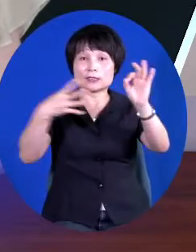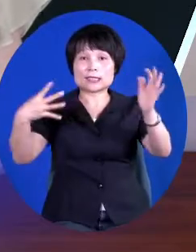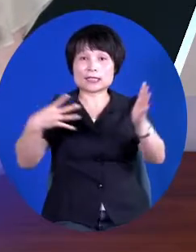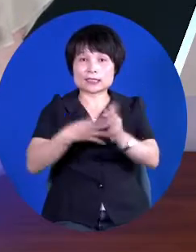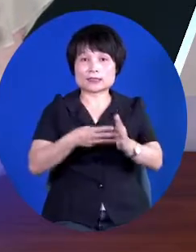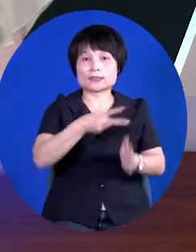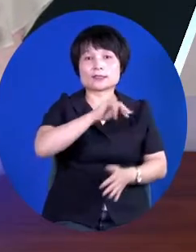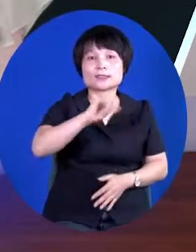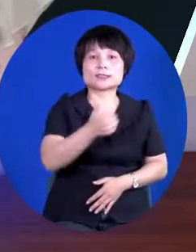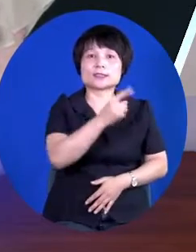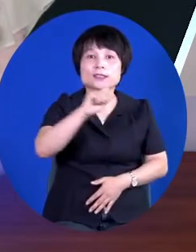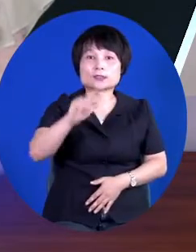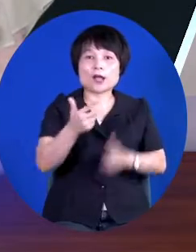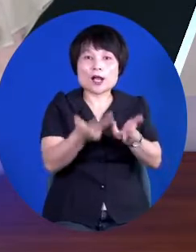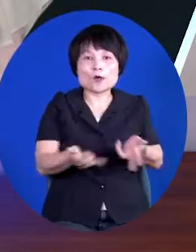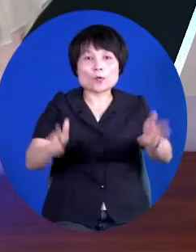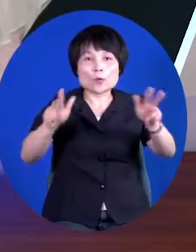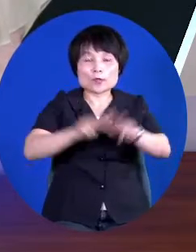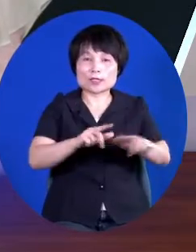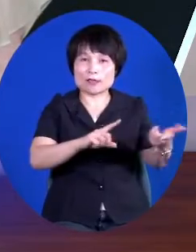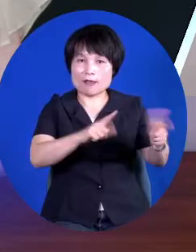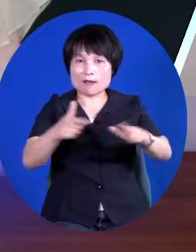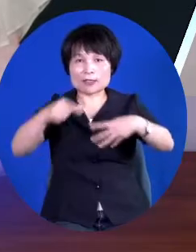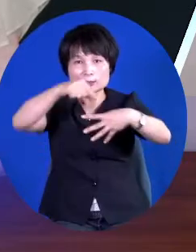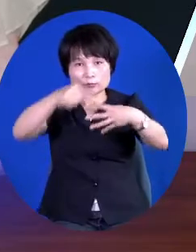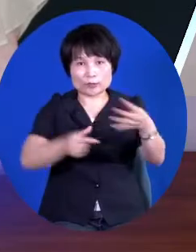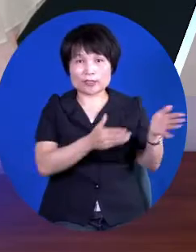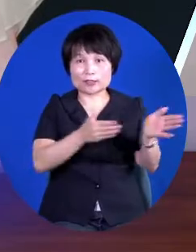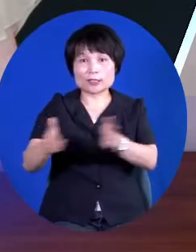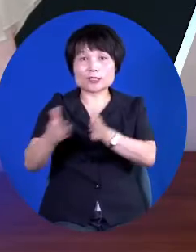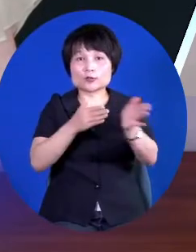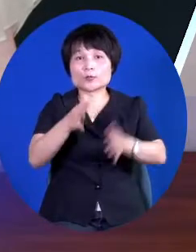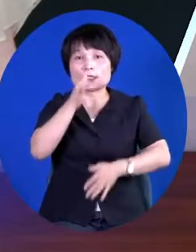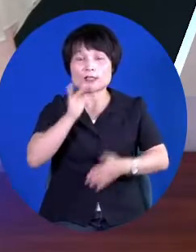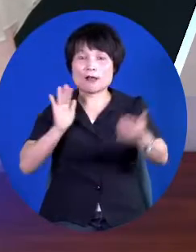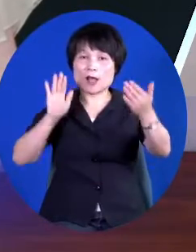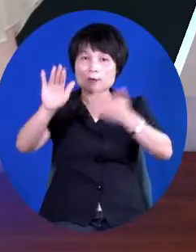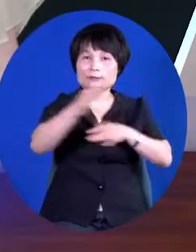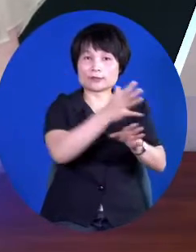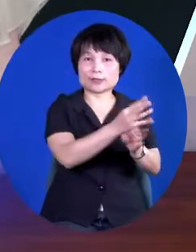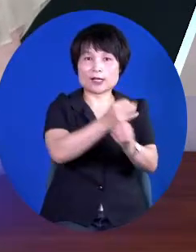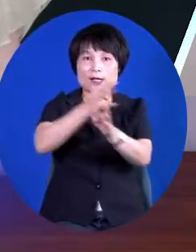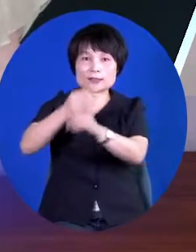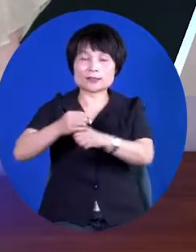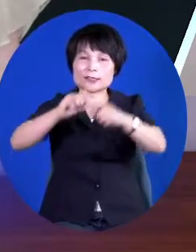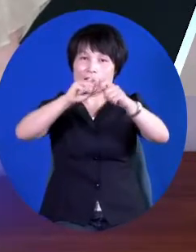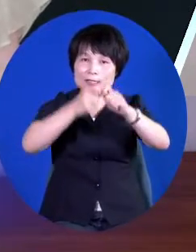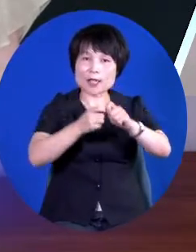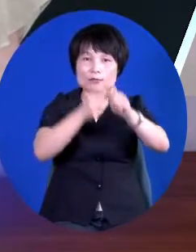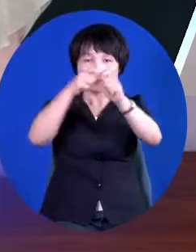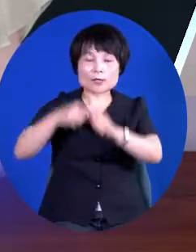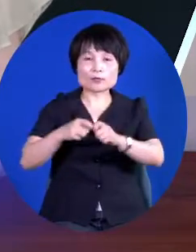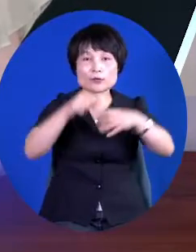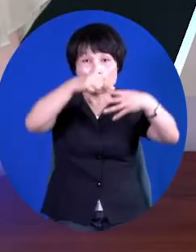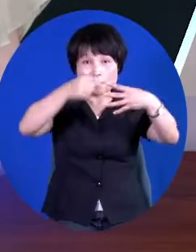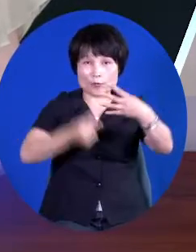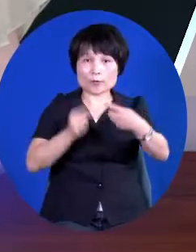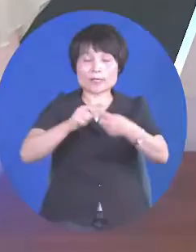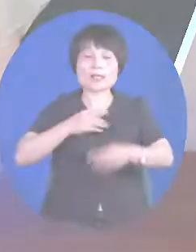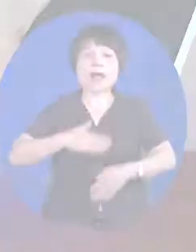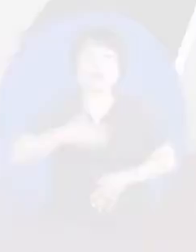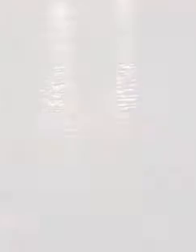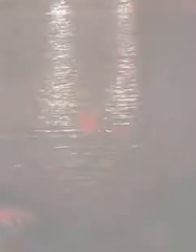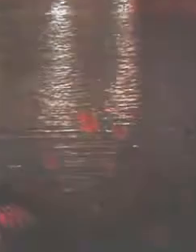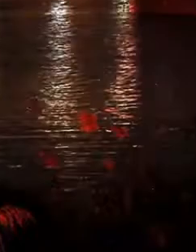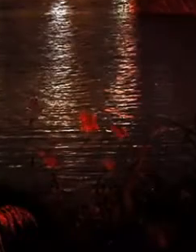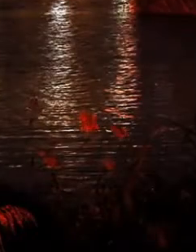공주시 일원에서 다양한 프로그램으로 화려하게 진행하고 있는데요. 앞으로 남은 일정별 세부 프로그램을 살펴보겠습니다.